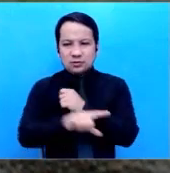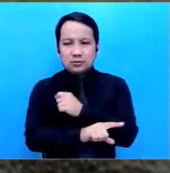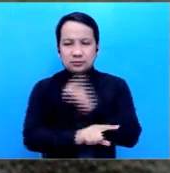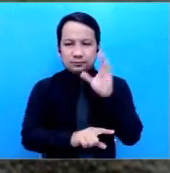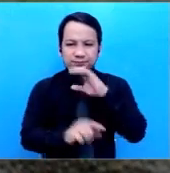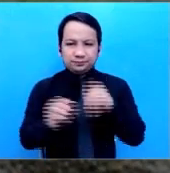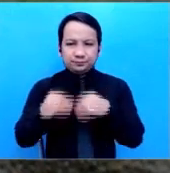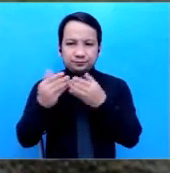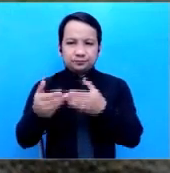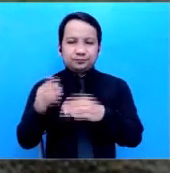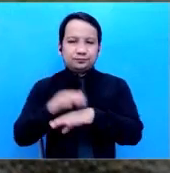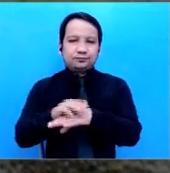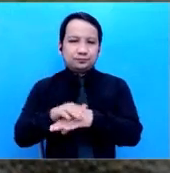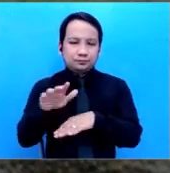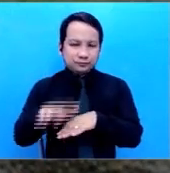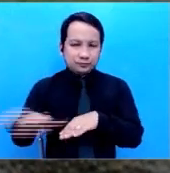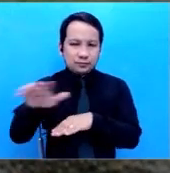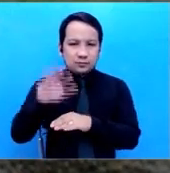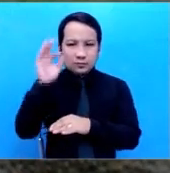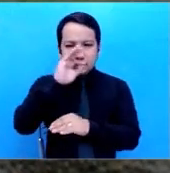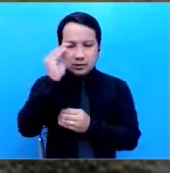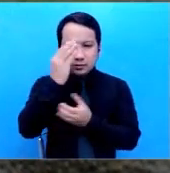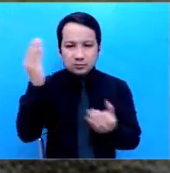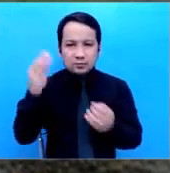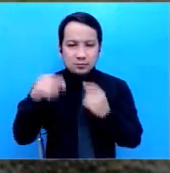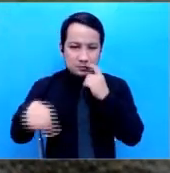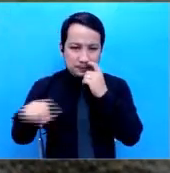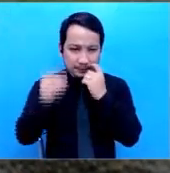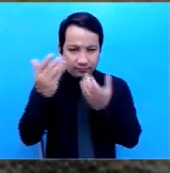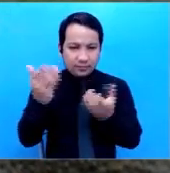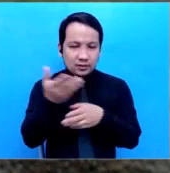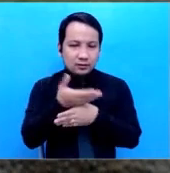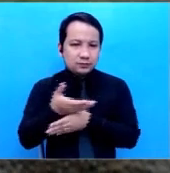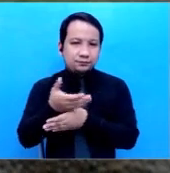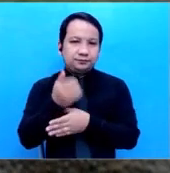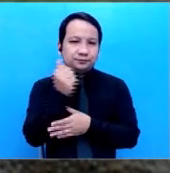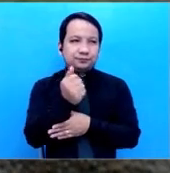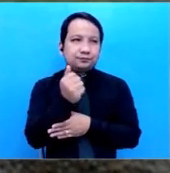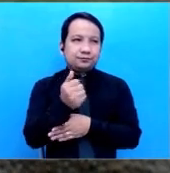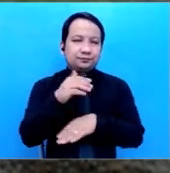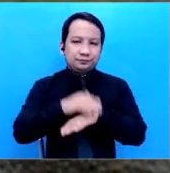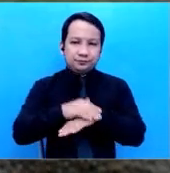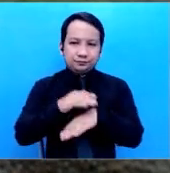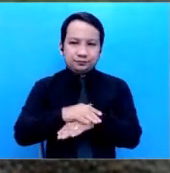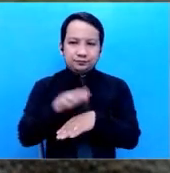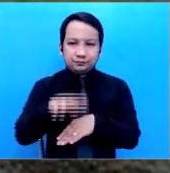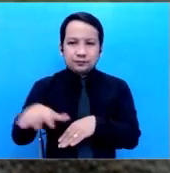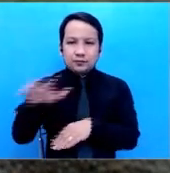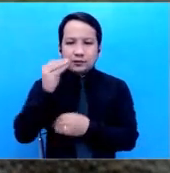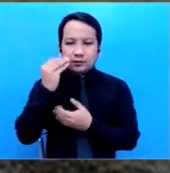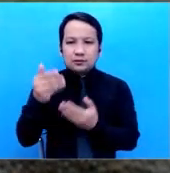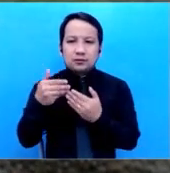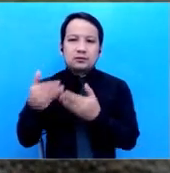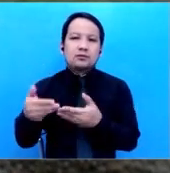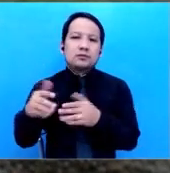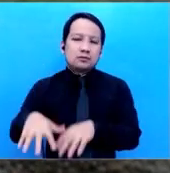binibigyan babala yung ating mga kababayan o mga residente rito na mag-ingat pa rin sa bantang dulot ng patuloy na pagbaha